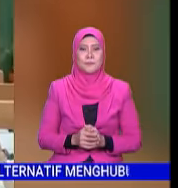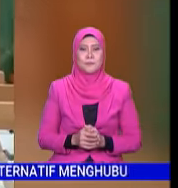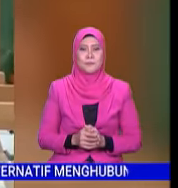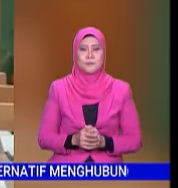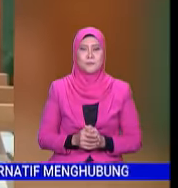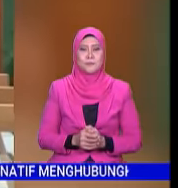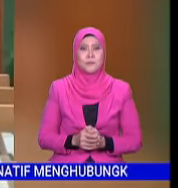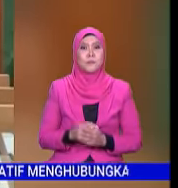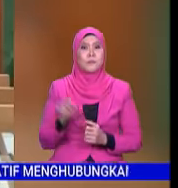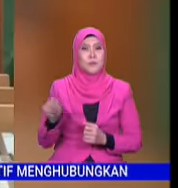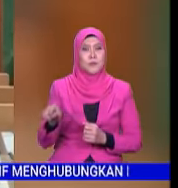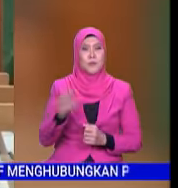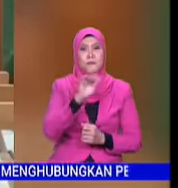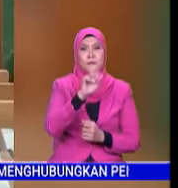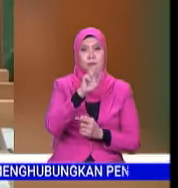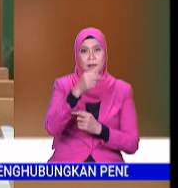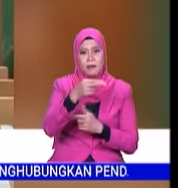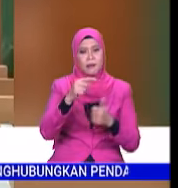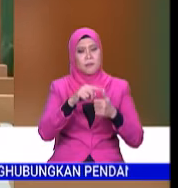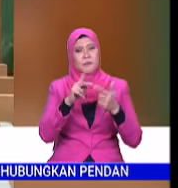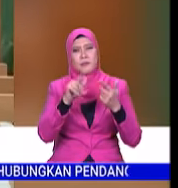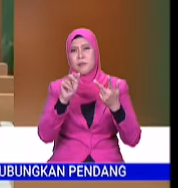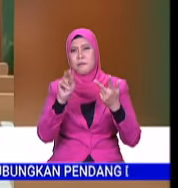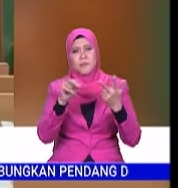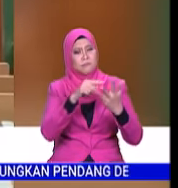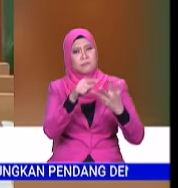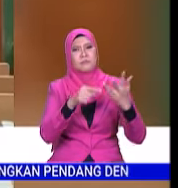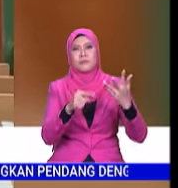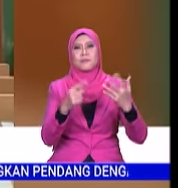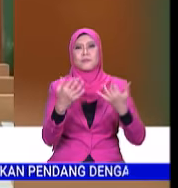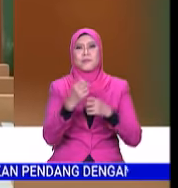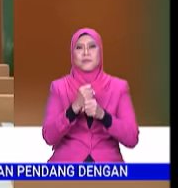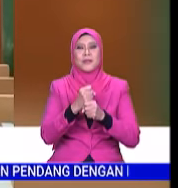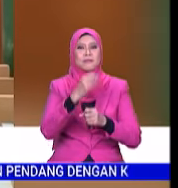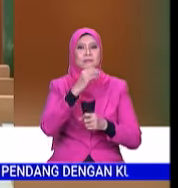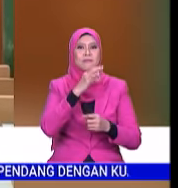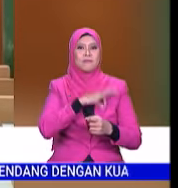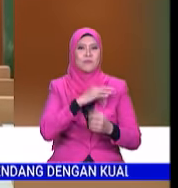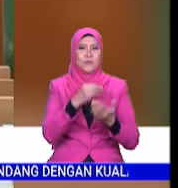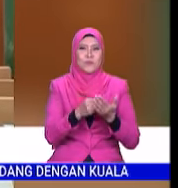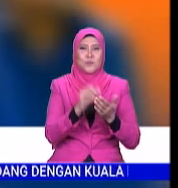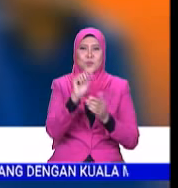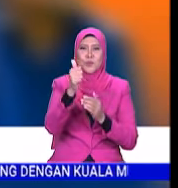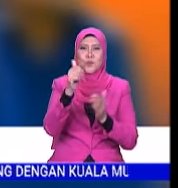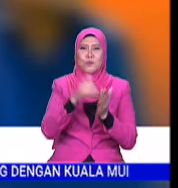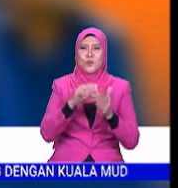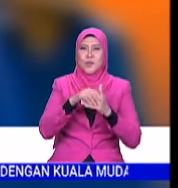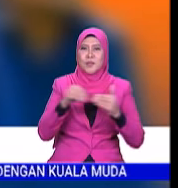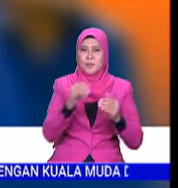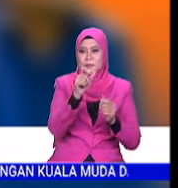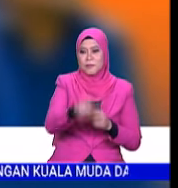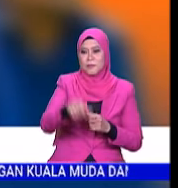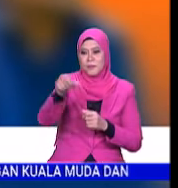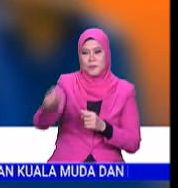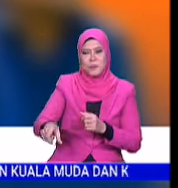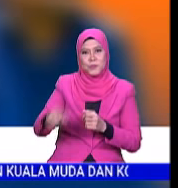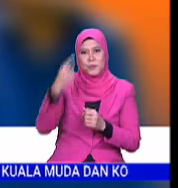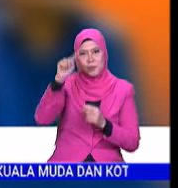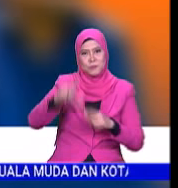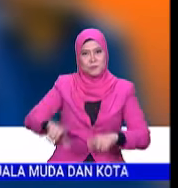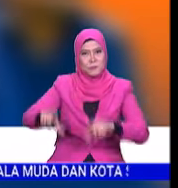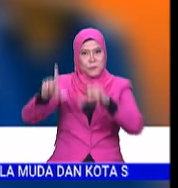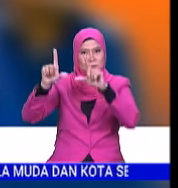Jing In, Wei Faraen dan Gavin Calgreen terdahulu menerima insentif khas RM10,000 setiap seorang untuk dibawa ke